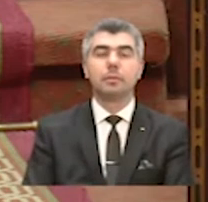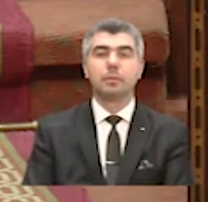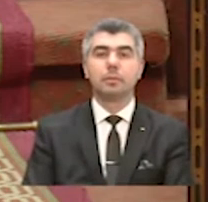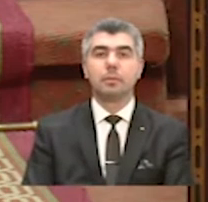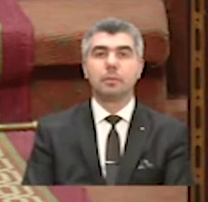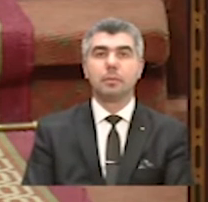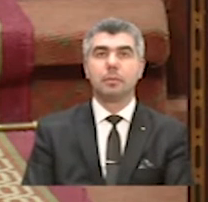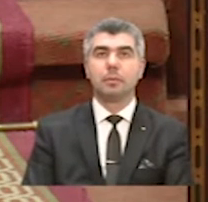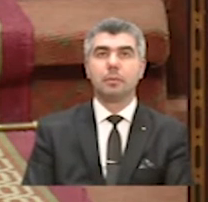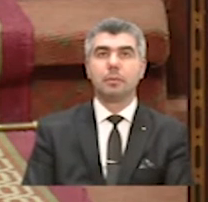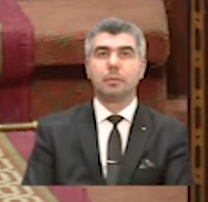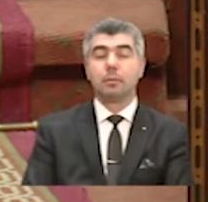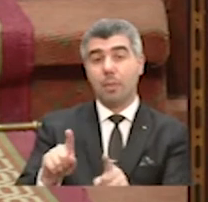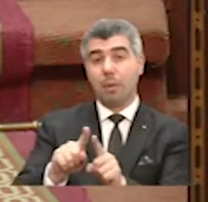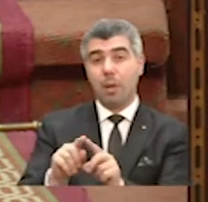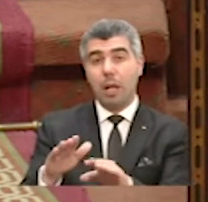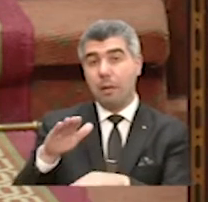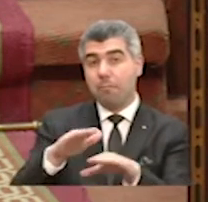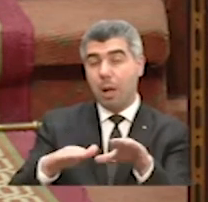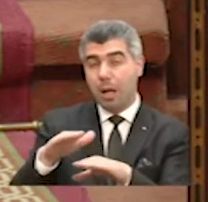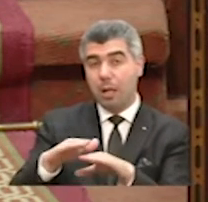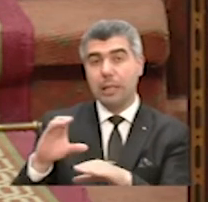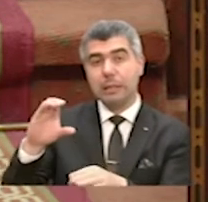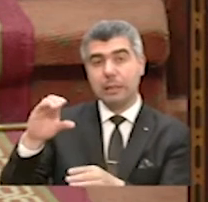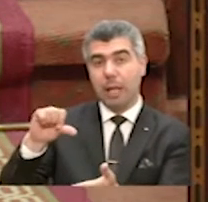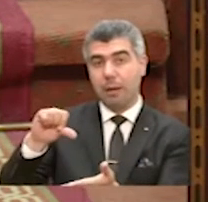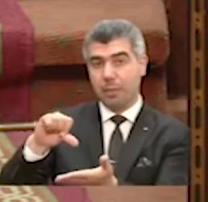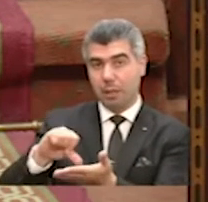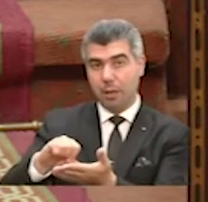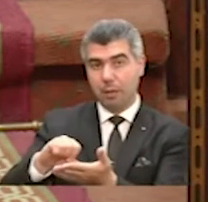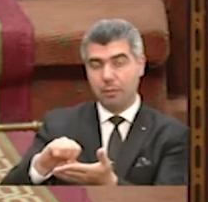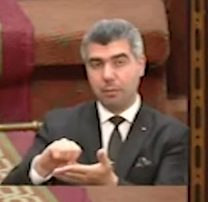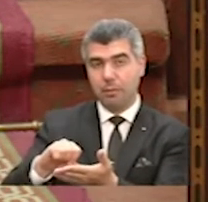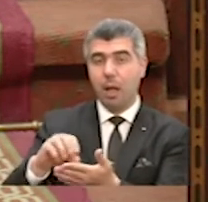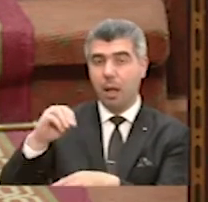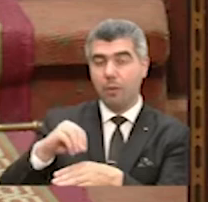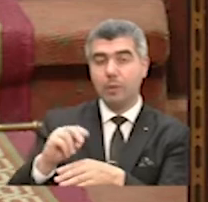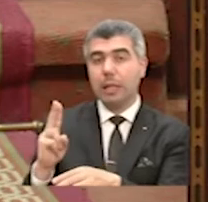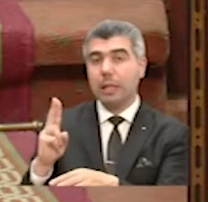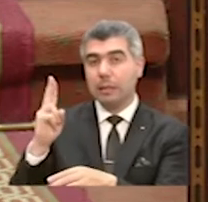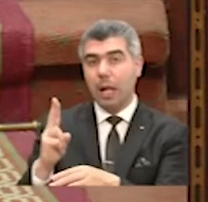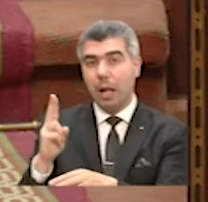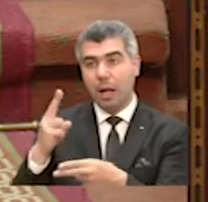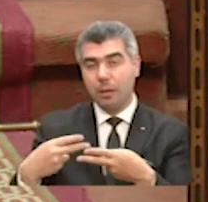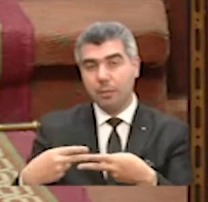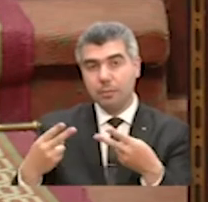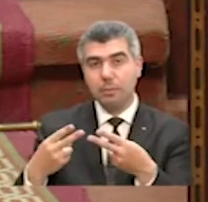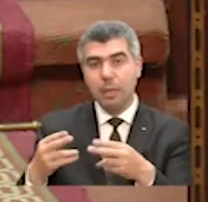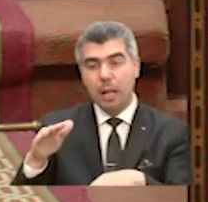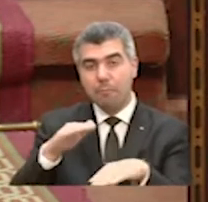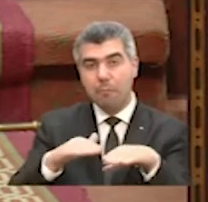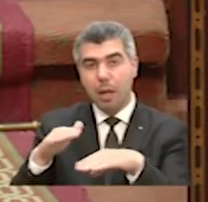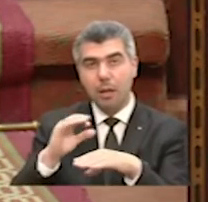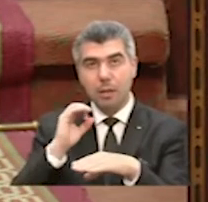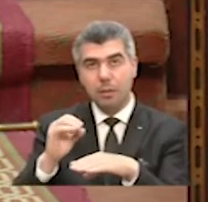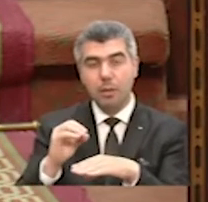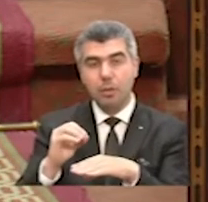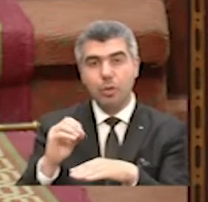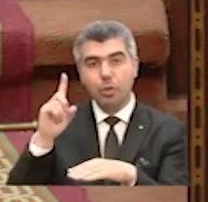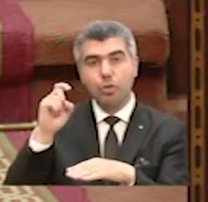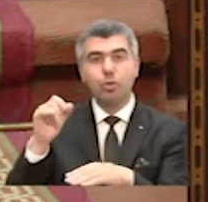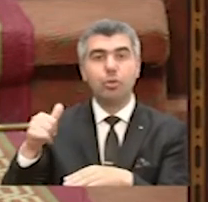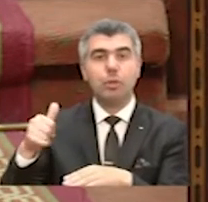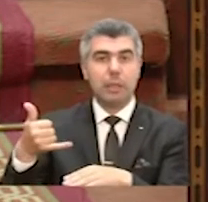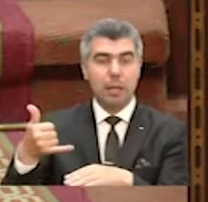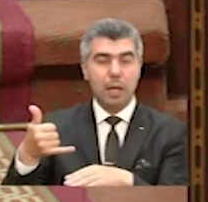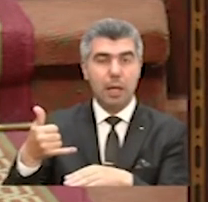بالنسبة لتحليات المياه بالنسبة للدار البيضاء، أعطينا انطلاقة كذلك تحليات المياه بالنسبة للجديدة